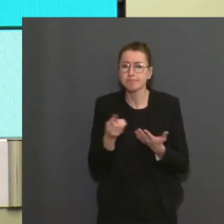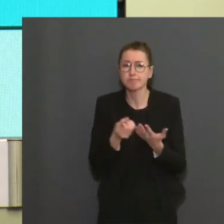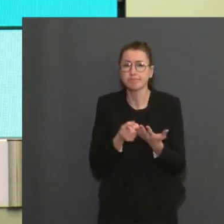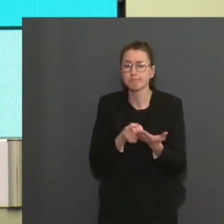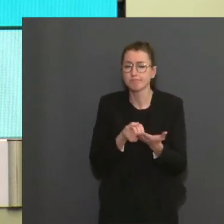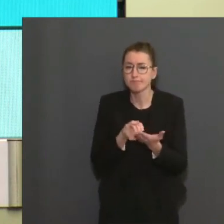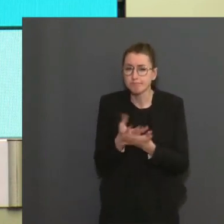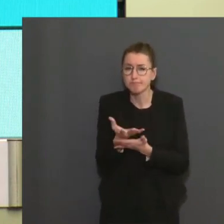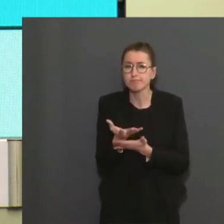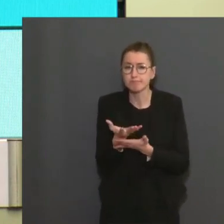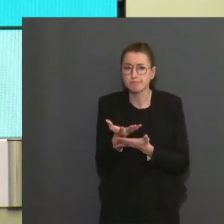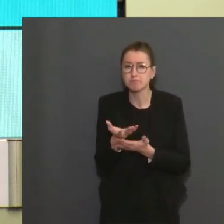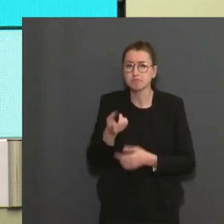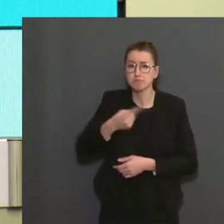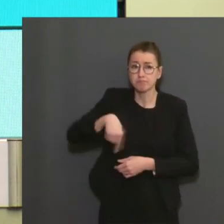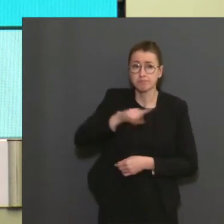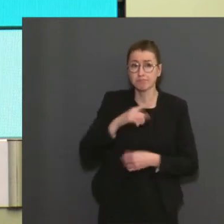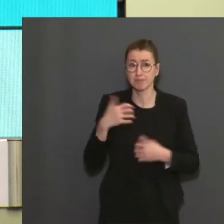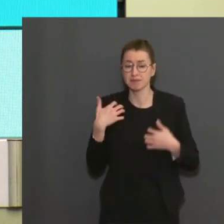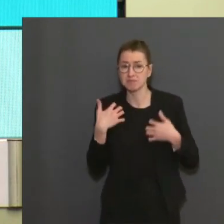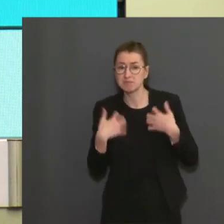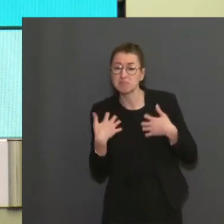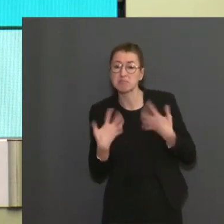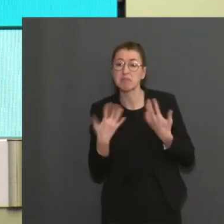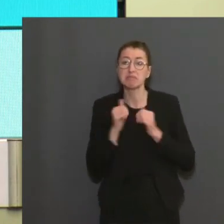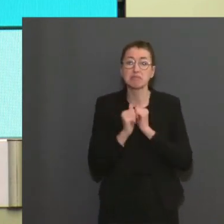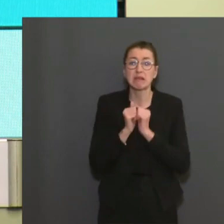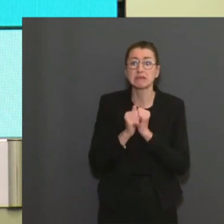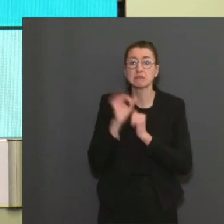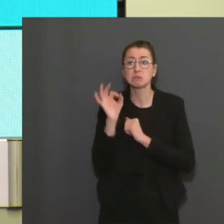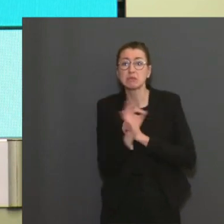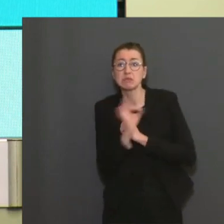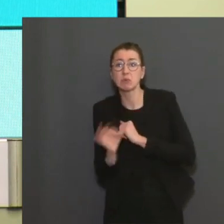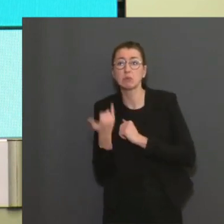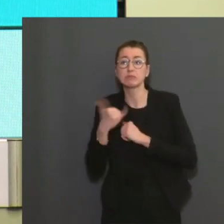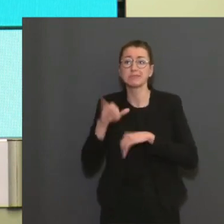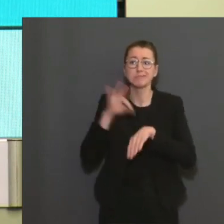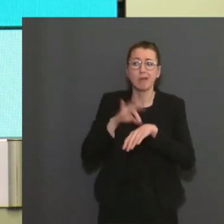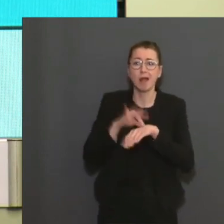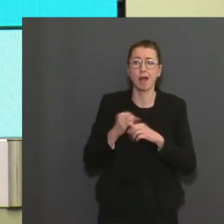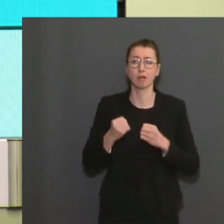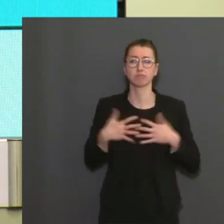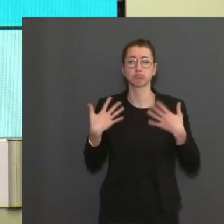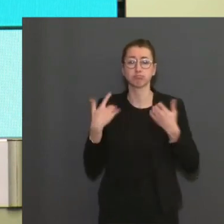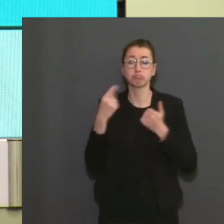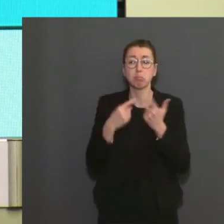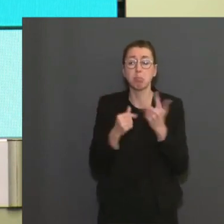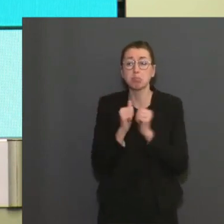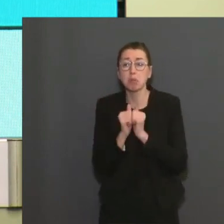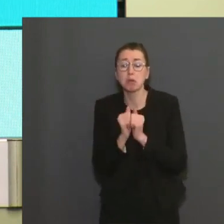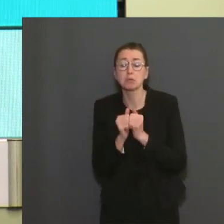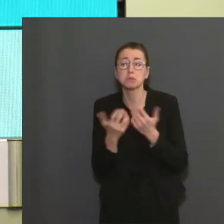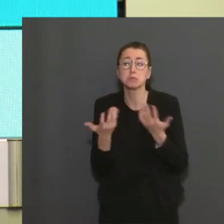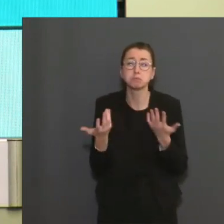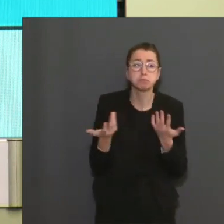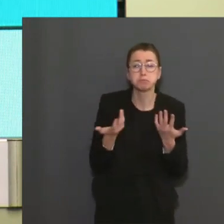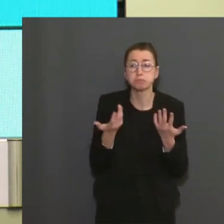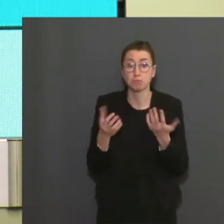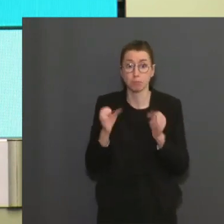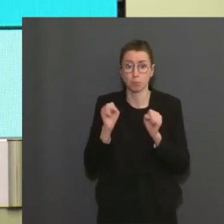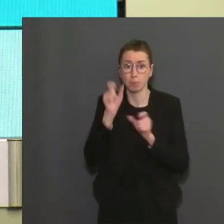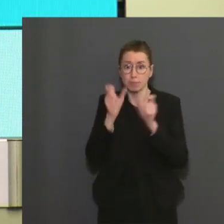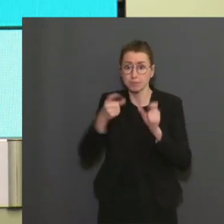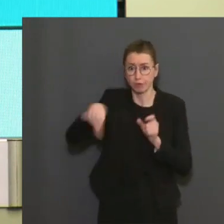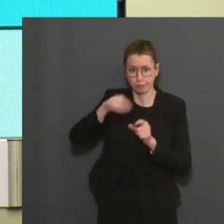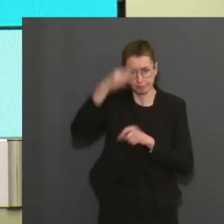de se faire tester lorsqu'on a des symptômes. Nous avons un certain nombre de collègues qui nous rapportent que les patients préfèrent rester à la maison et ne